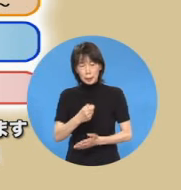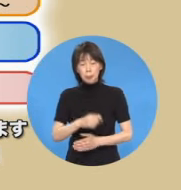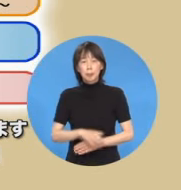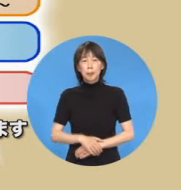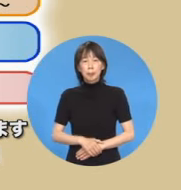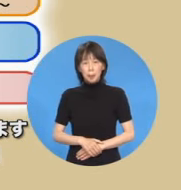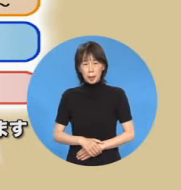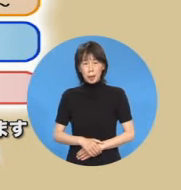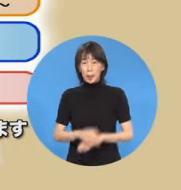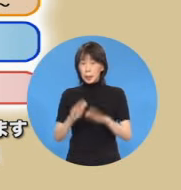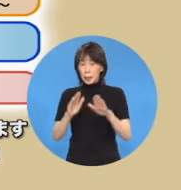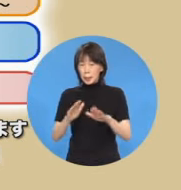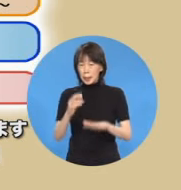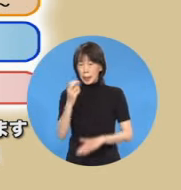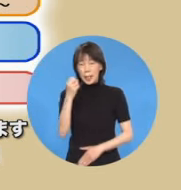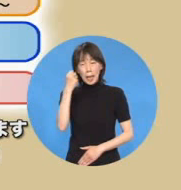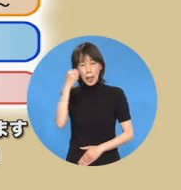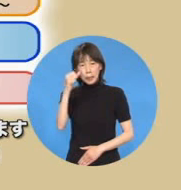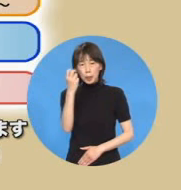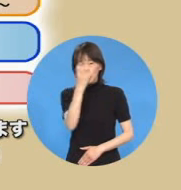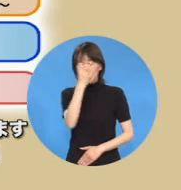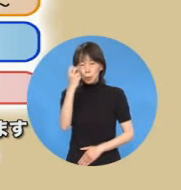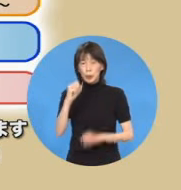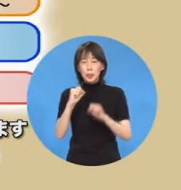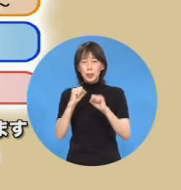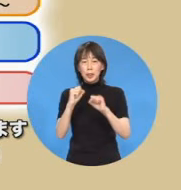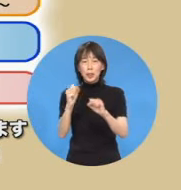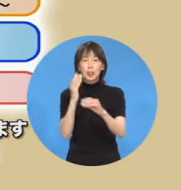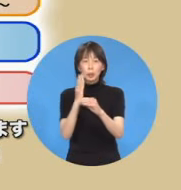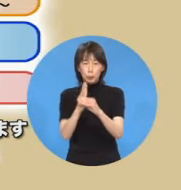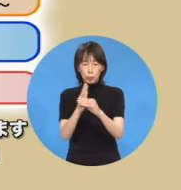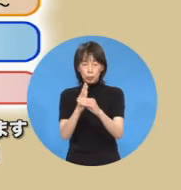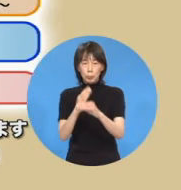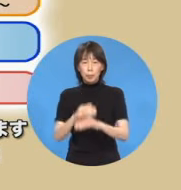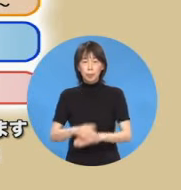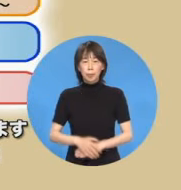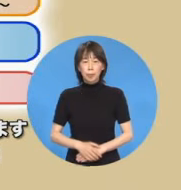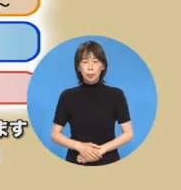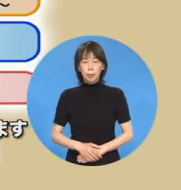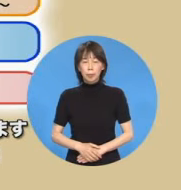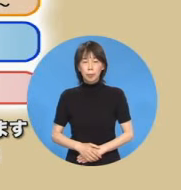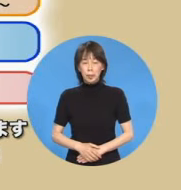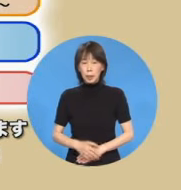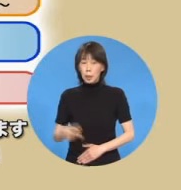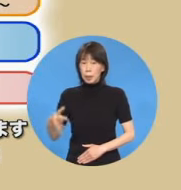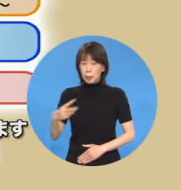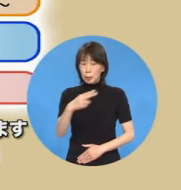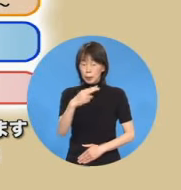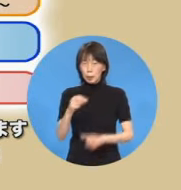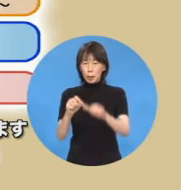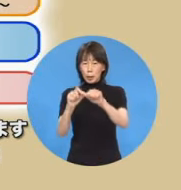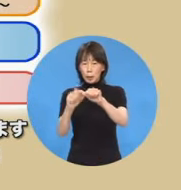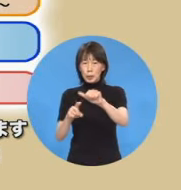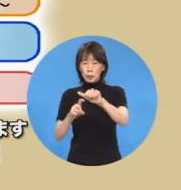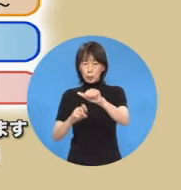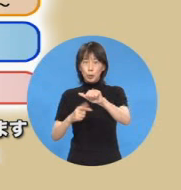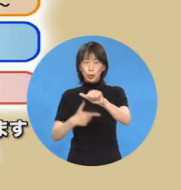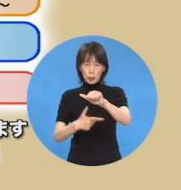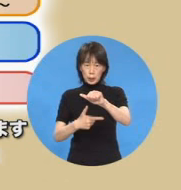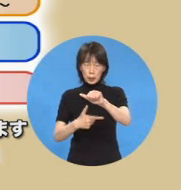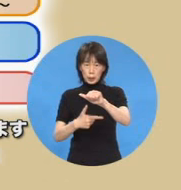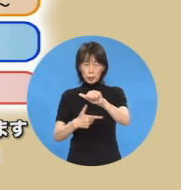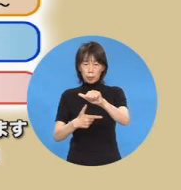ため現在アンケート調査を実施しています期間は5月16日